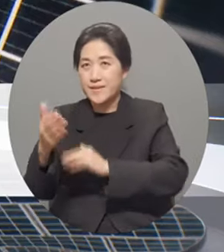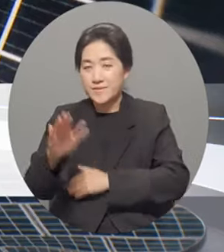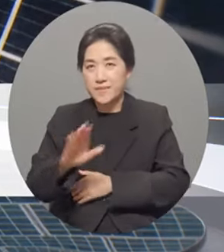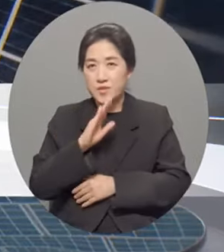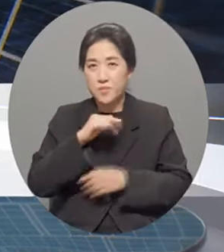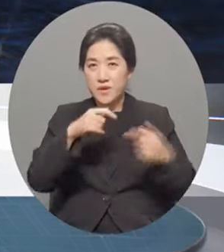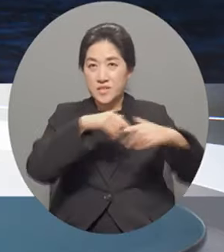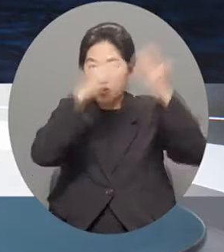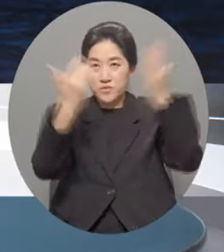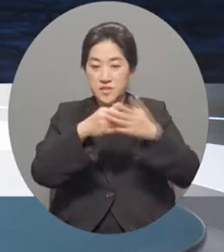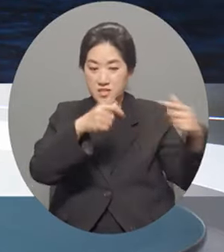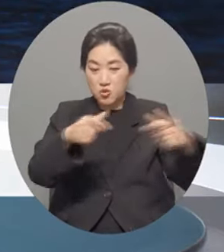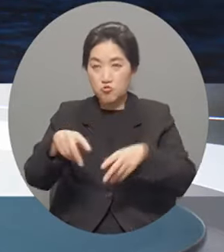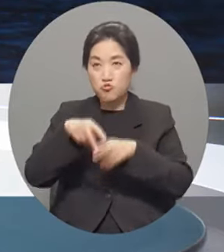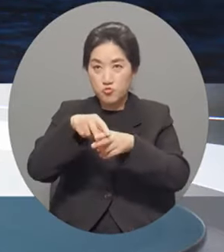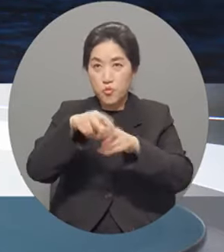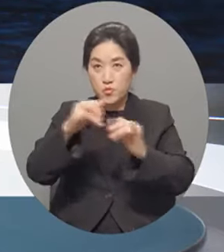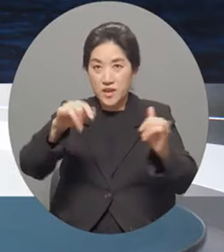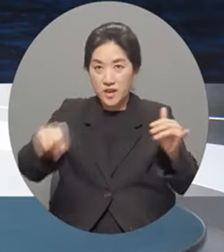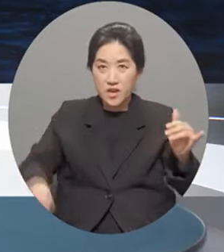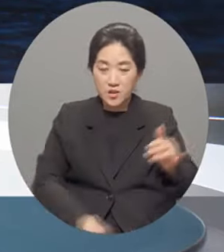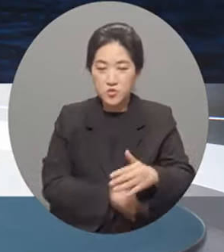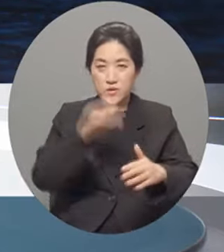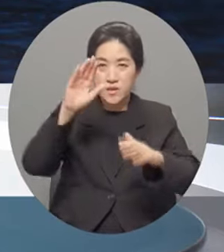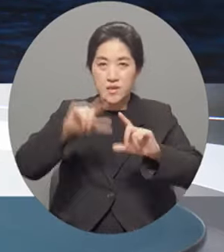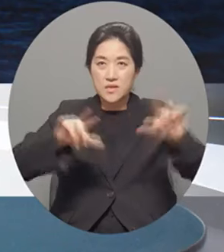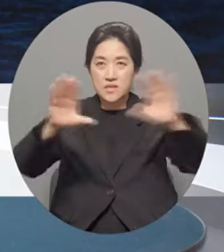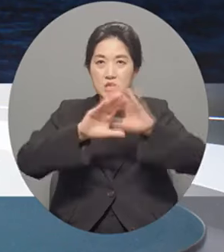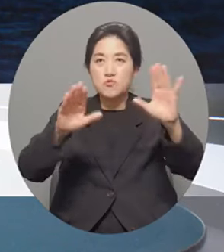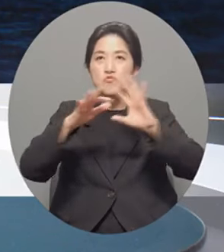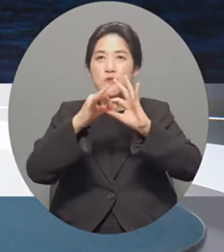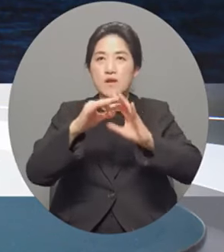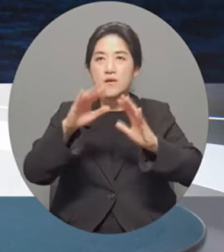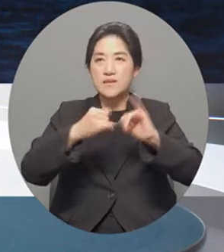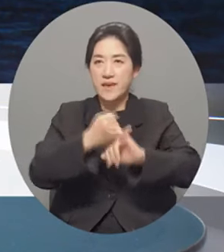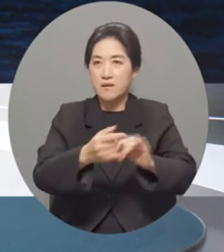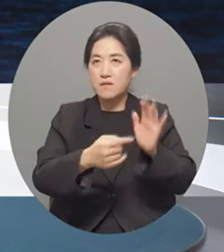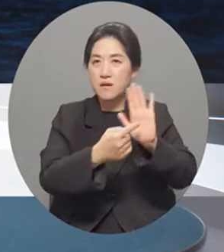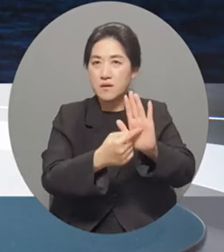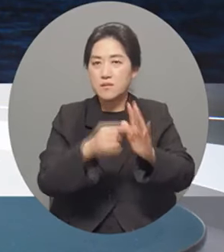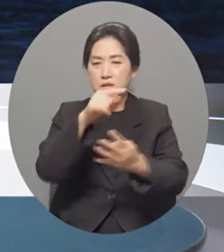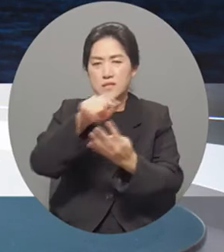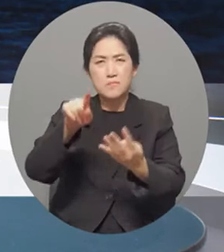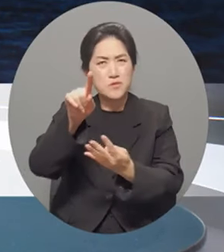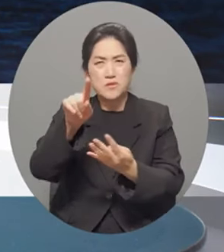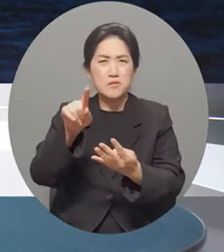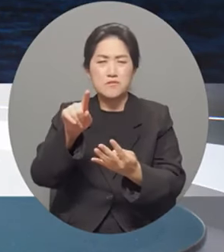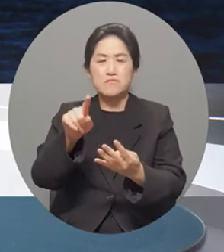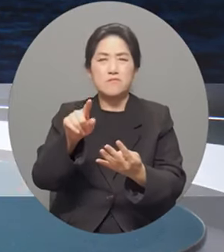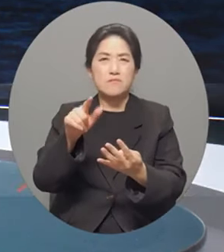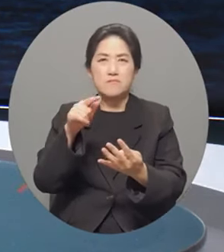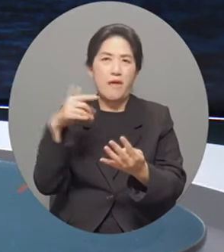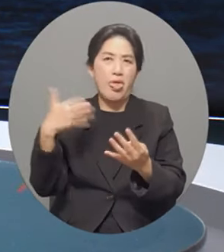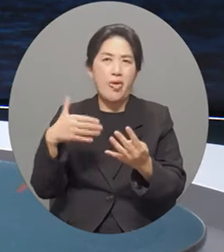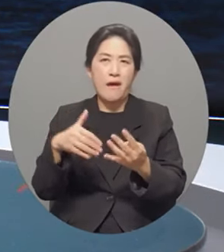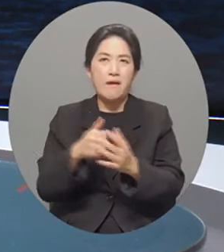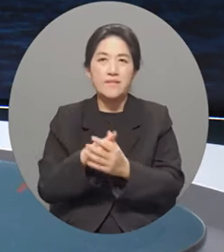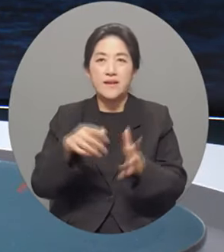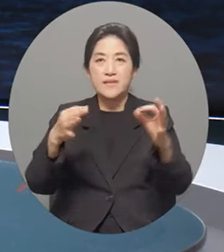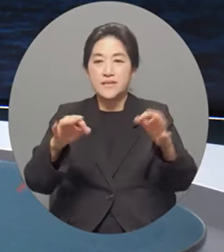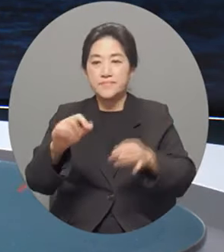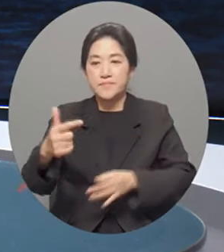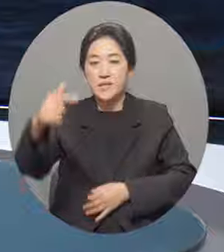하지만 정작 전체 지역구 후보들 중에 기후 공약을 제시한 후보자는 4분의 1도 되지 않았습니다. 김민욱 기자가